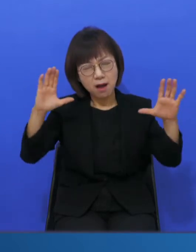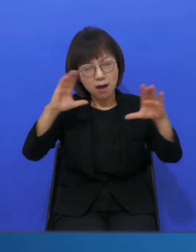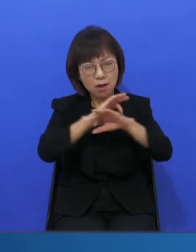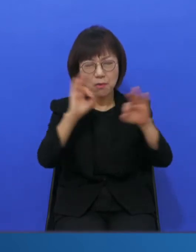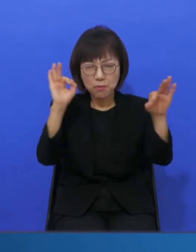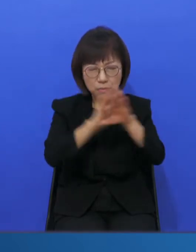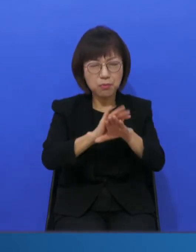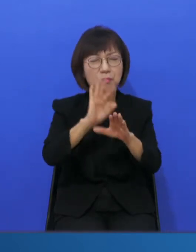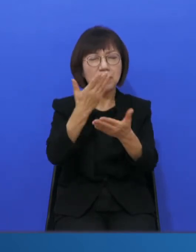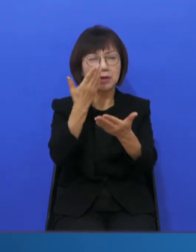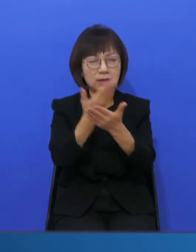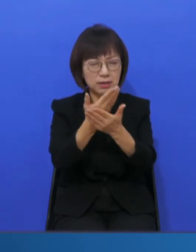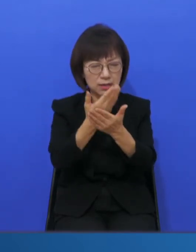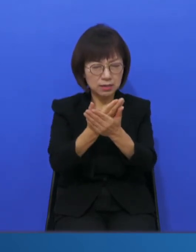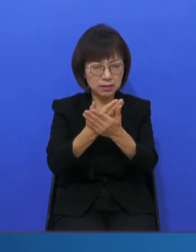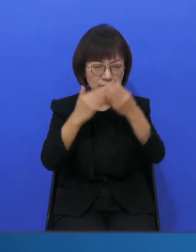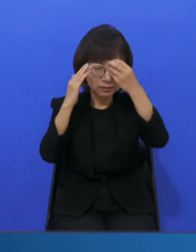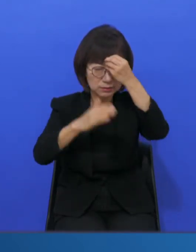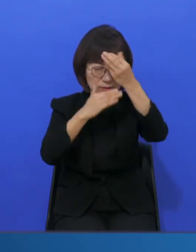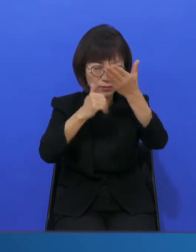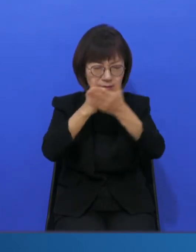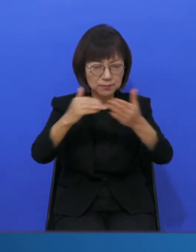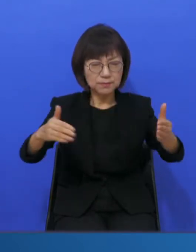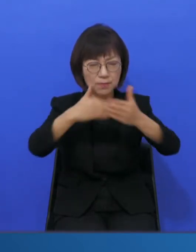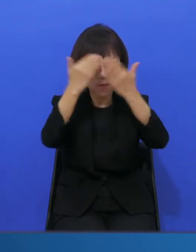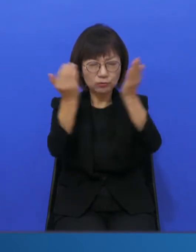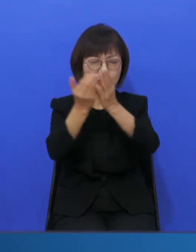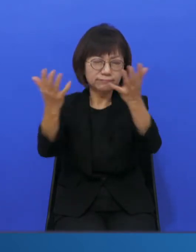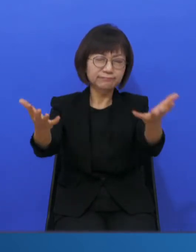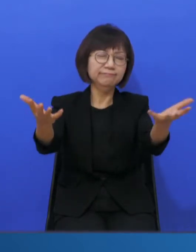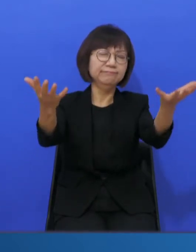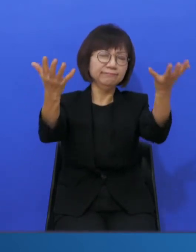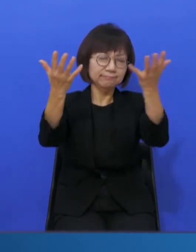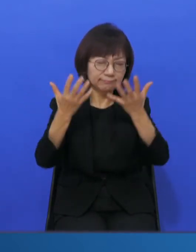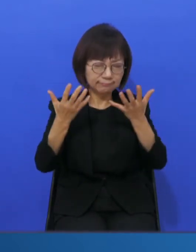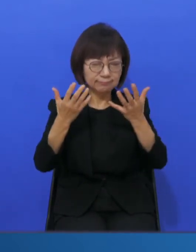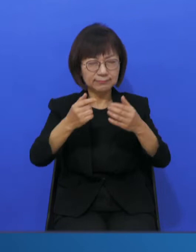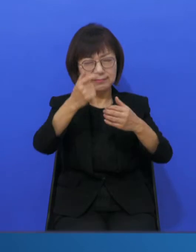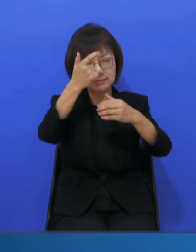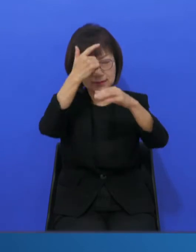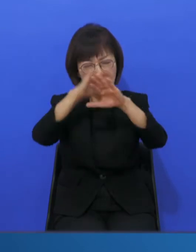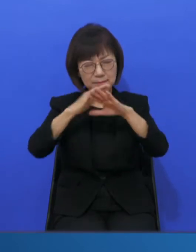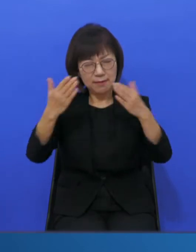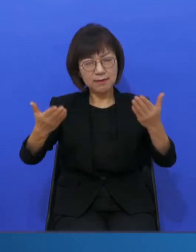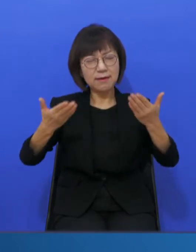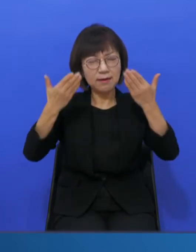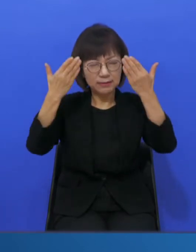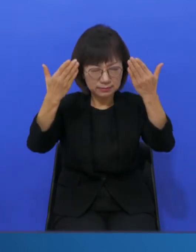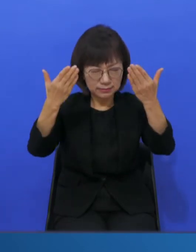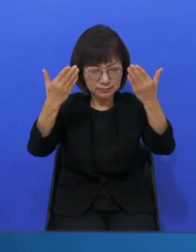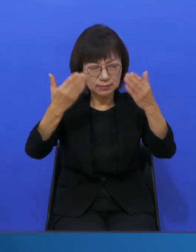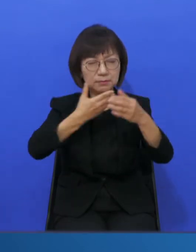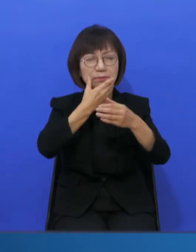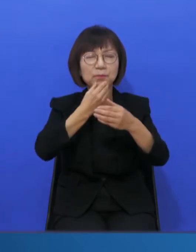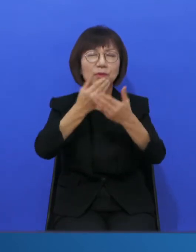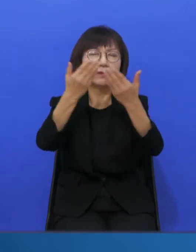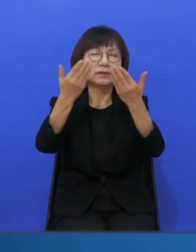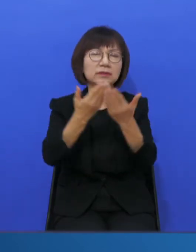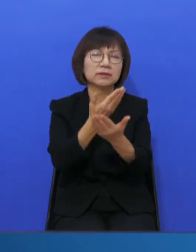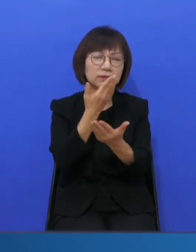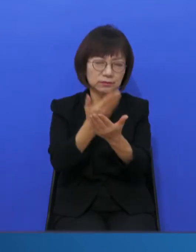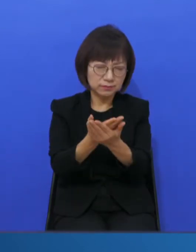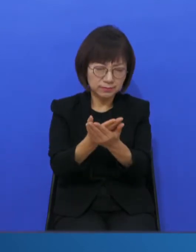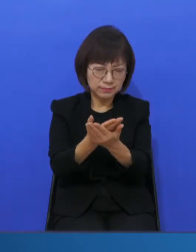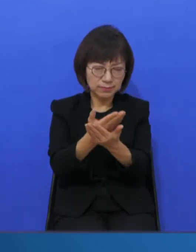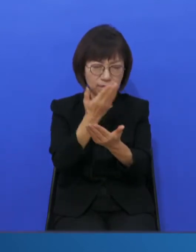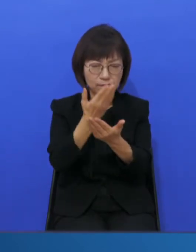성도들이 하나 되어 마음껏 예배드릴 수 있도록 은혜를 베풀어 주옵소서. Please let the COVID pandemic pass on swiftly and restore all things so that we